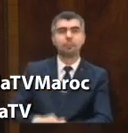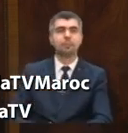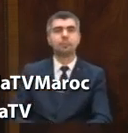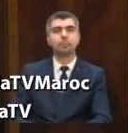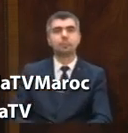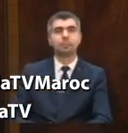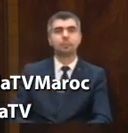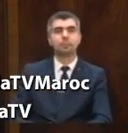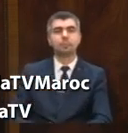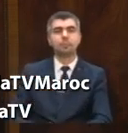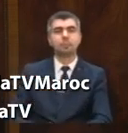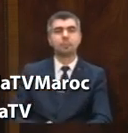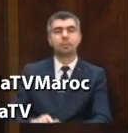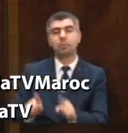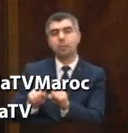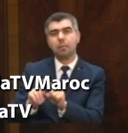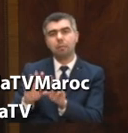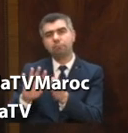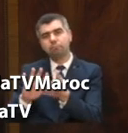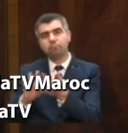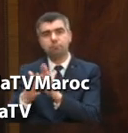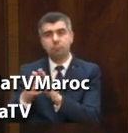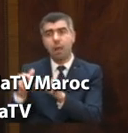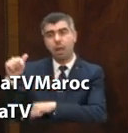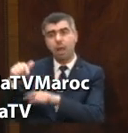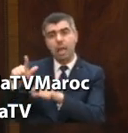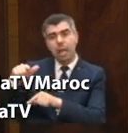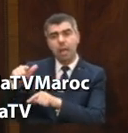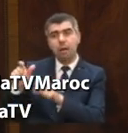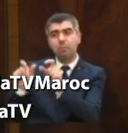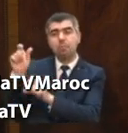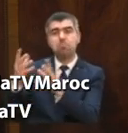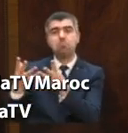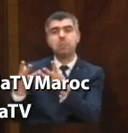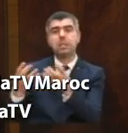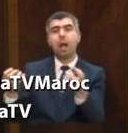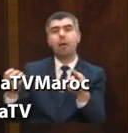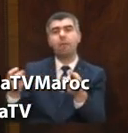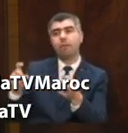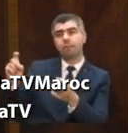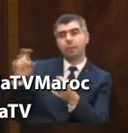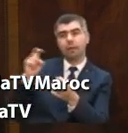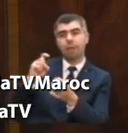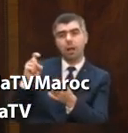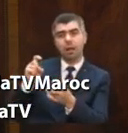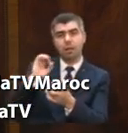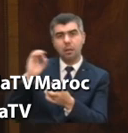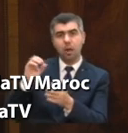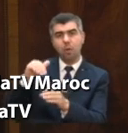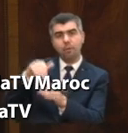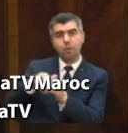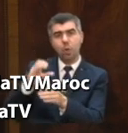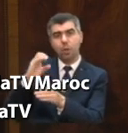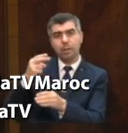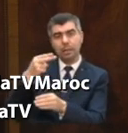الفترة الحرجة لم يتمكن مجموعة من العمال والعاملات من الحصول على الدعم المادي المصروف لهم من مخصصات الصندوق